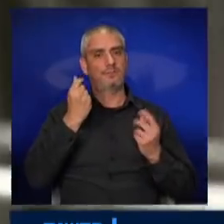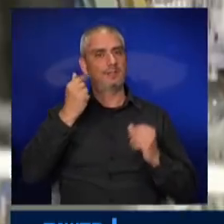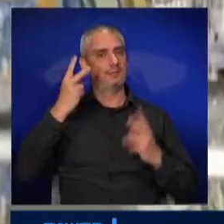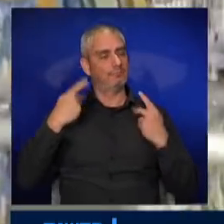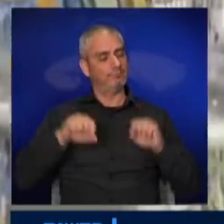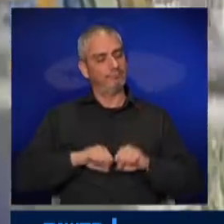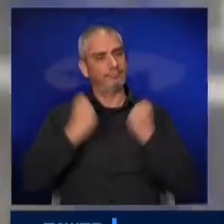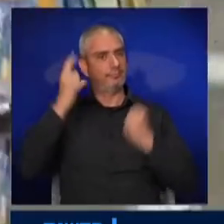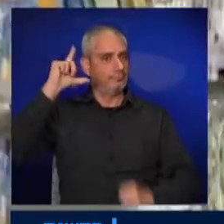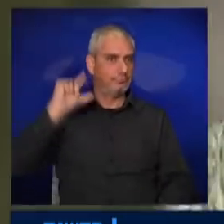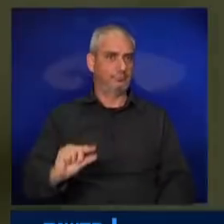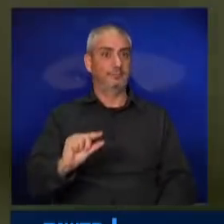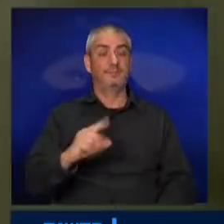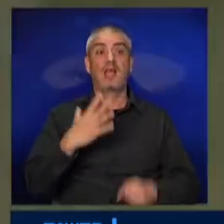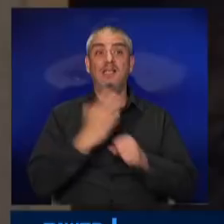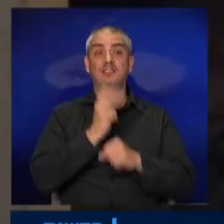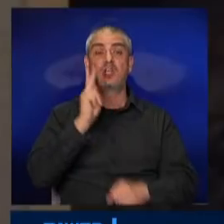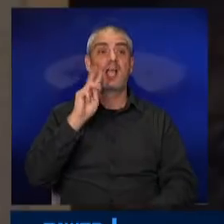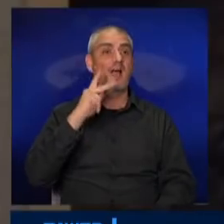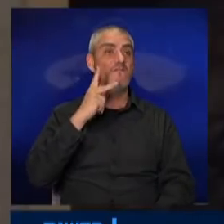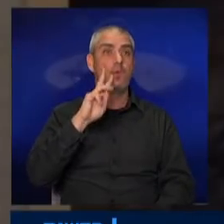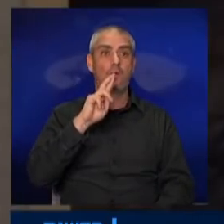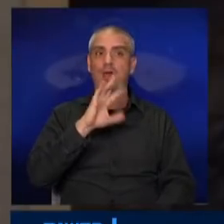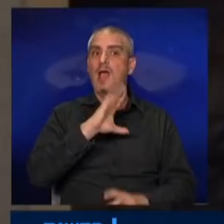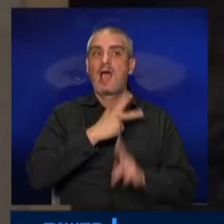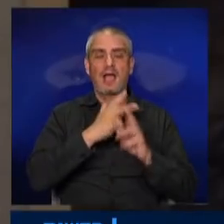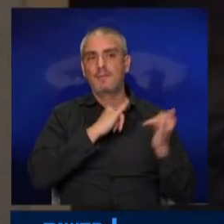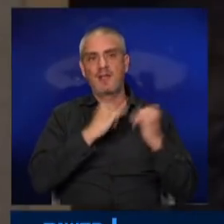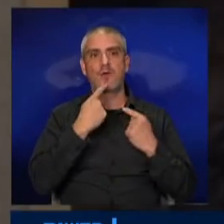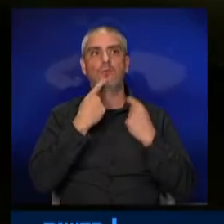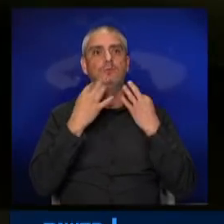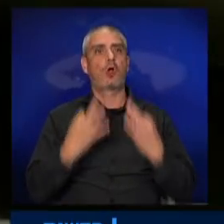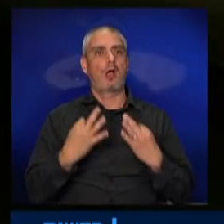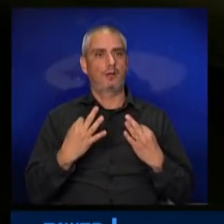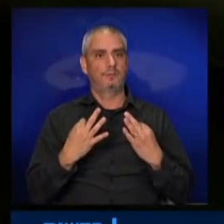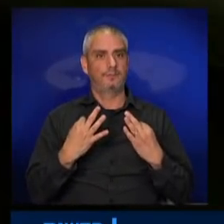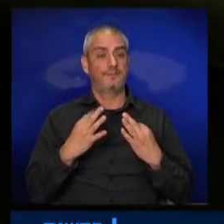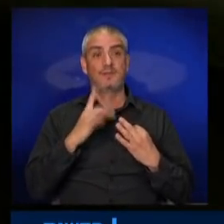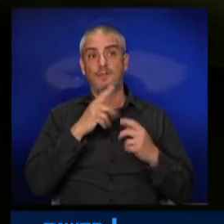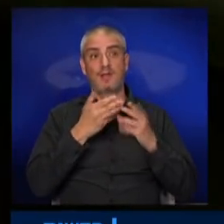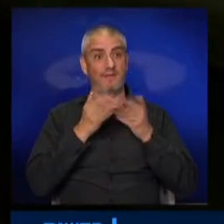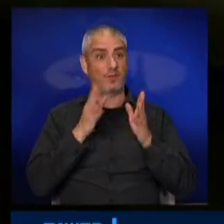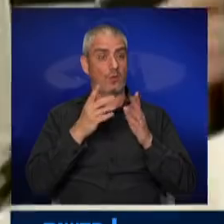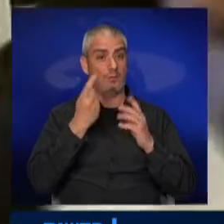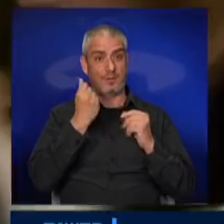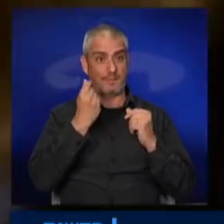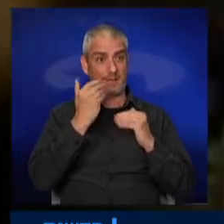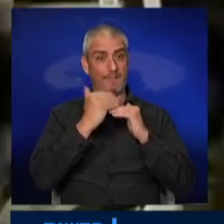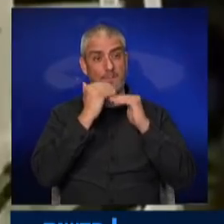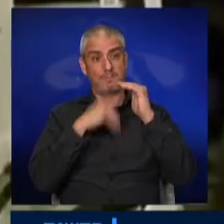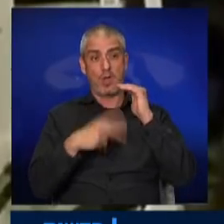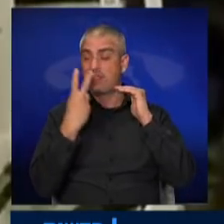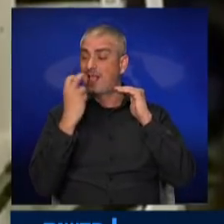שוברי שוק. ההצלחה של קרפור תהיה רק אם הם יביאו בשורה. אם הם יפתחו ברמת מחירים